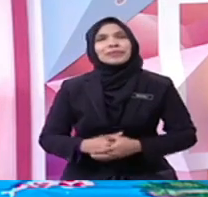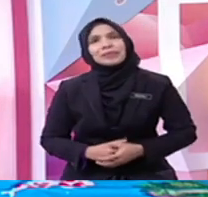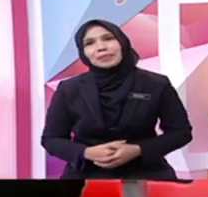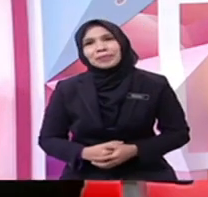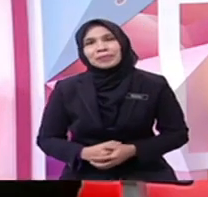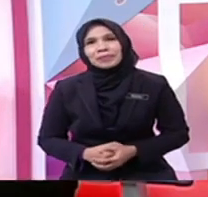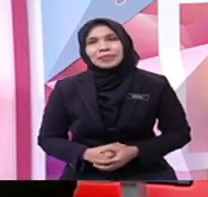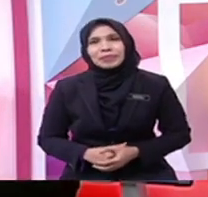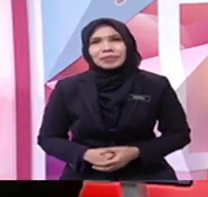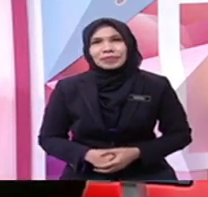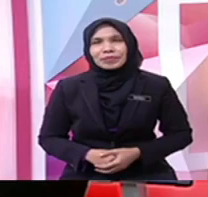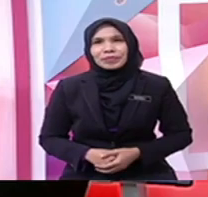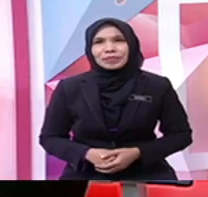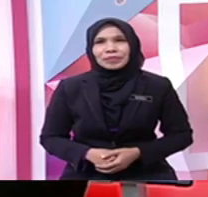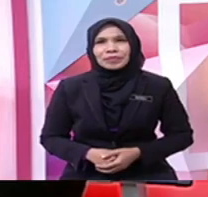oke